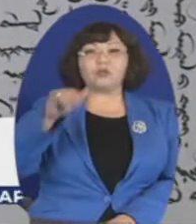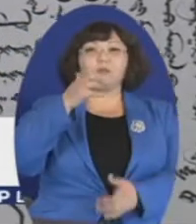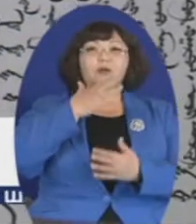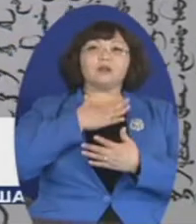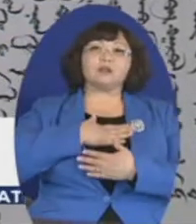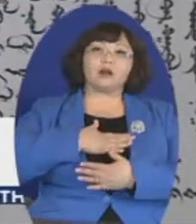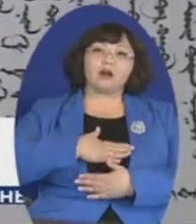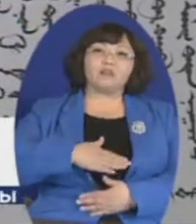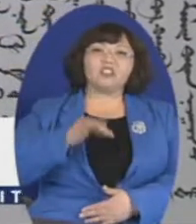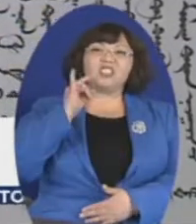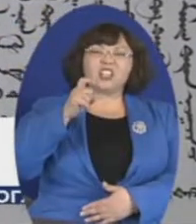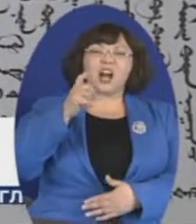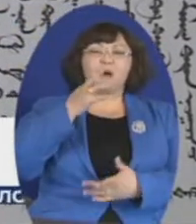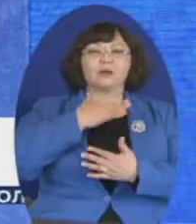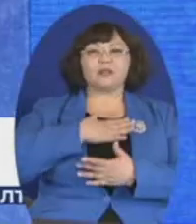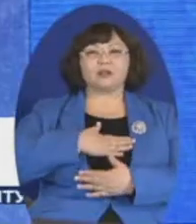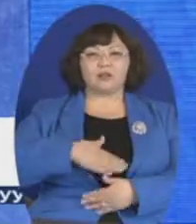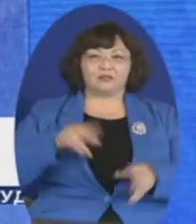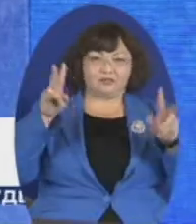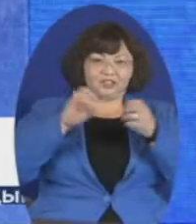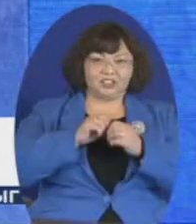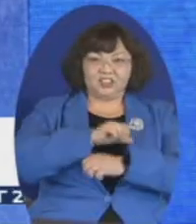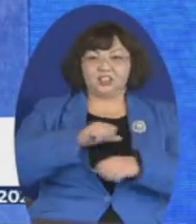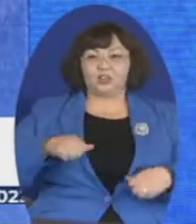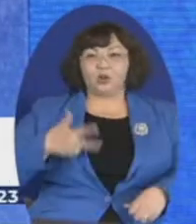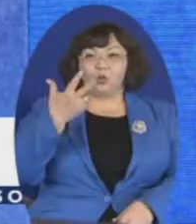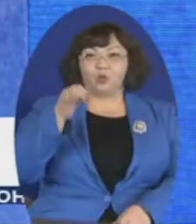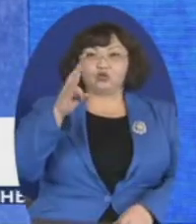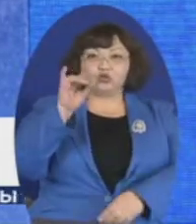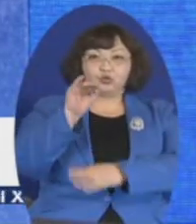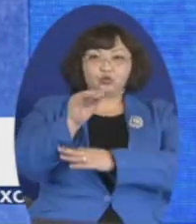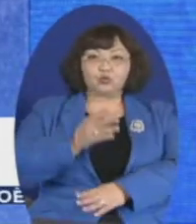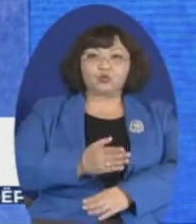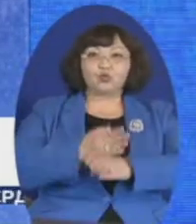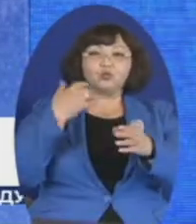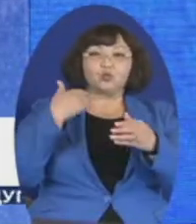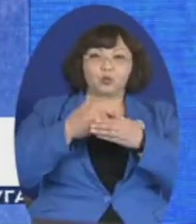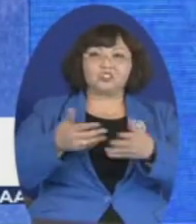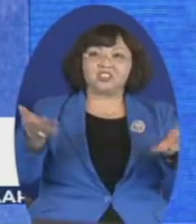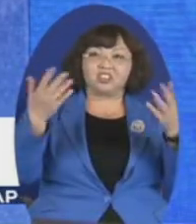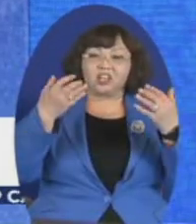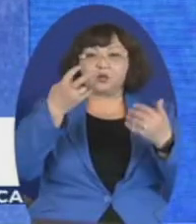байгуулж байна. Тус үзэсгэлэнг иргэд энэ сарын 31-ний дуустал үзэж сонирхох боломжтой.